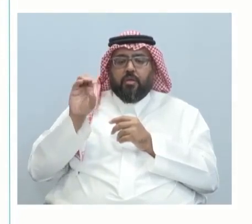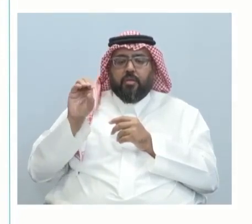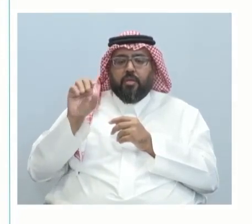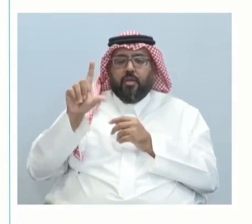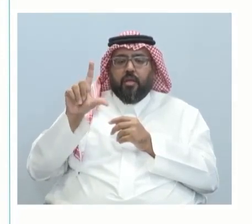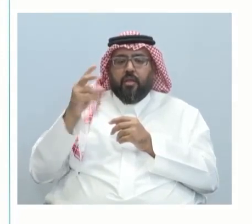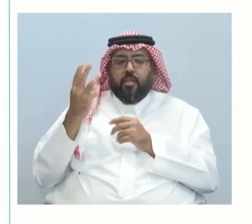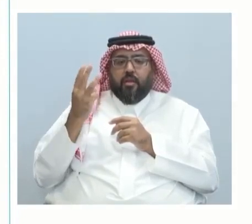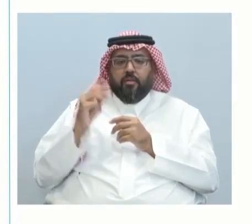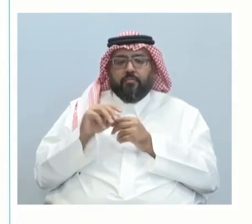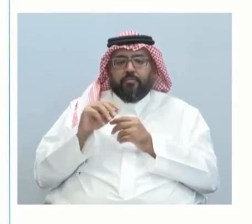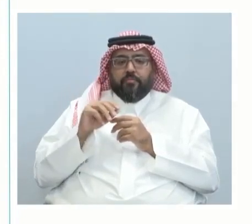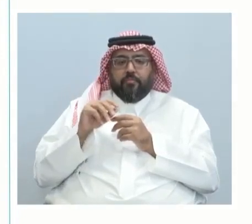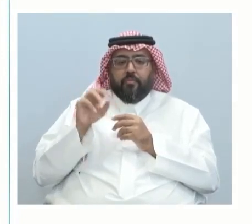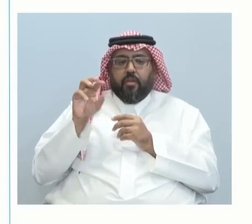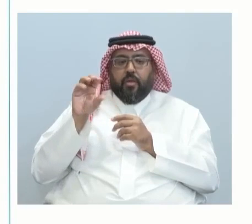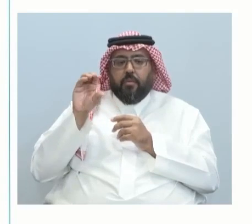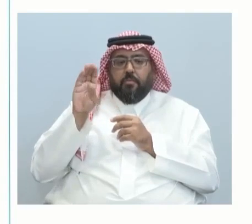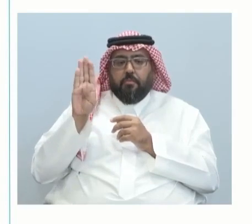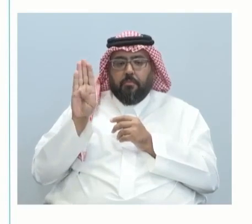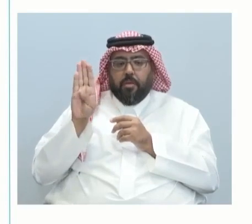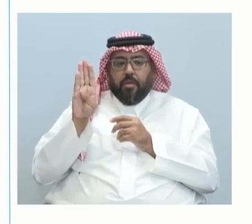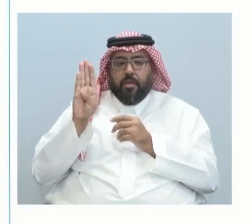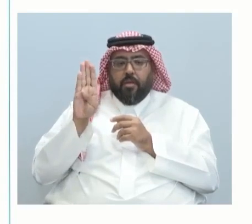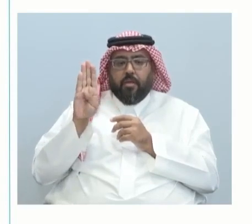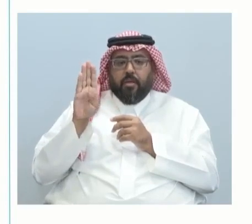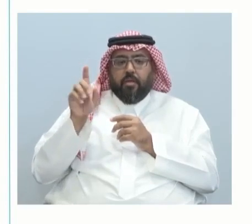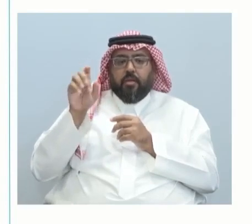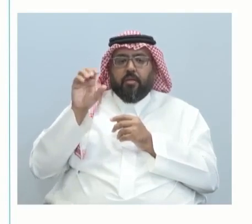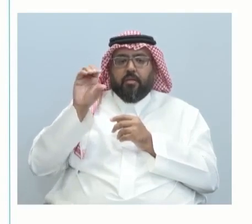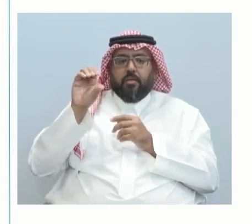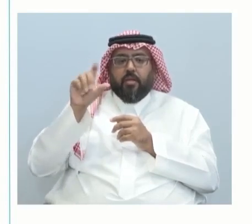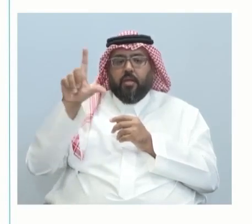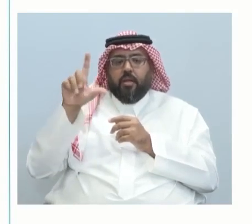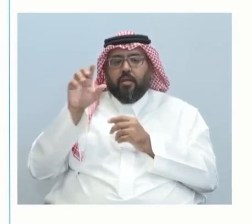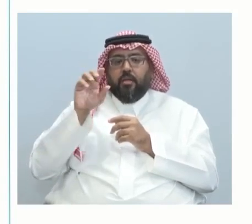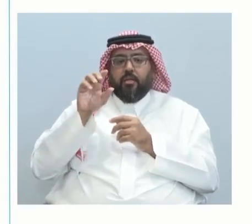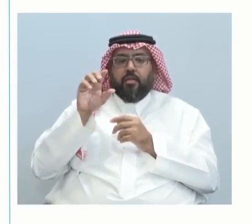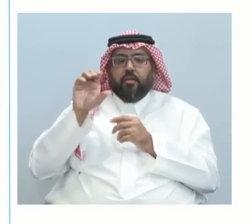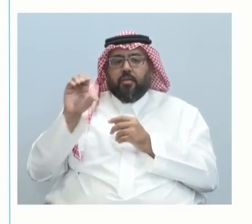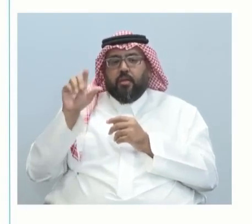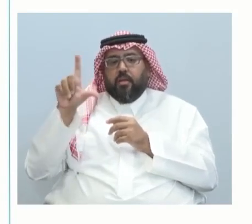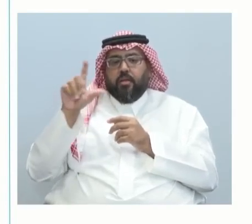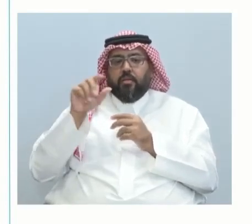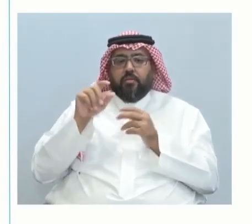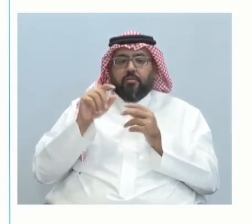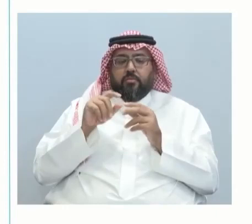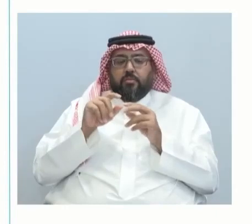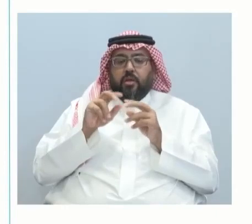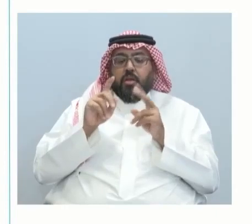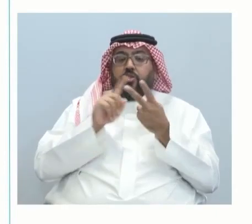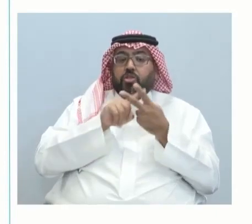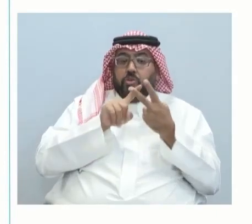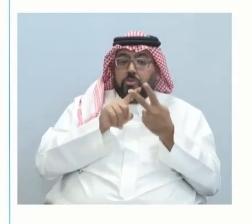تكافؤ فهنا بيكون عندي سي ال وهنا بيكون عندي سي ال وهنا بيكون عندي هنا سي ال هل يحتوي على زوج من الكترونات